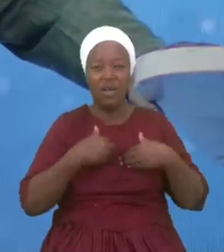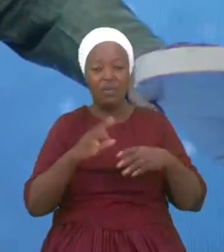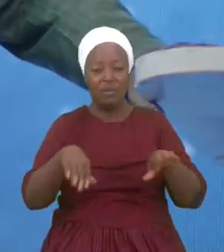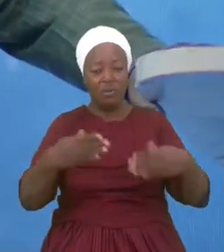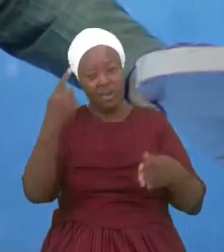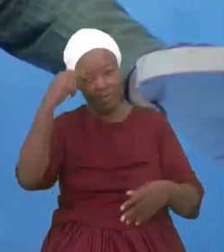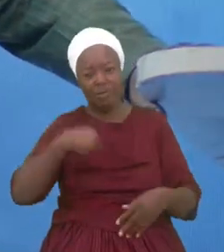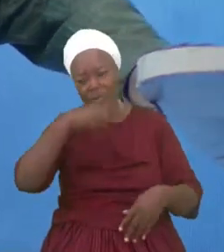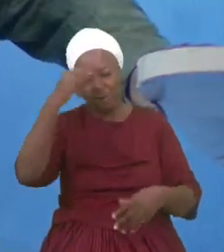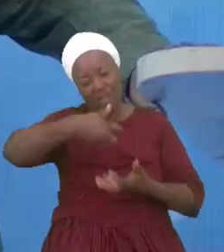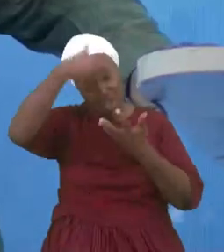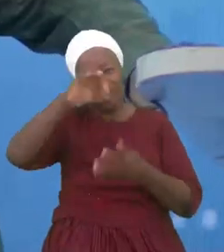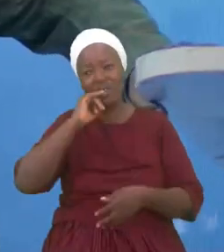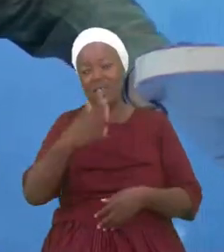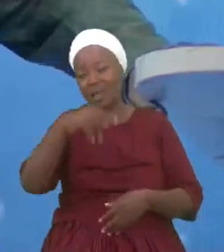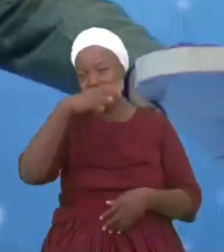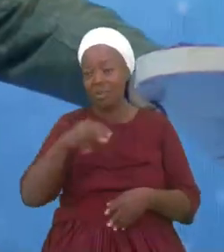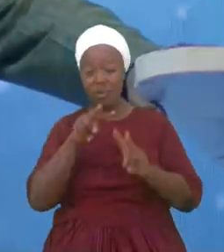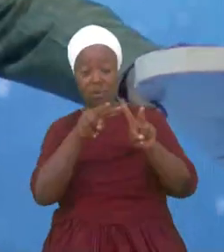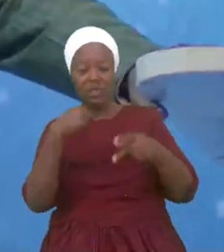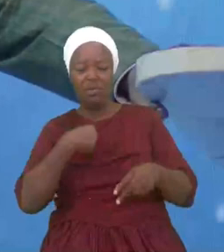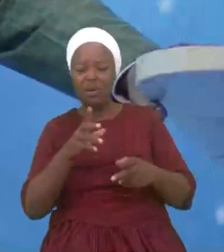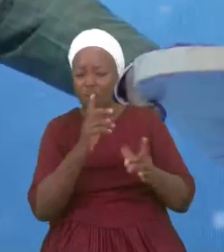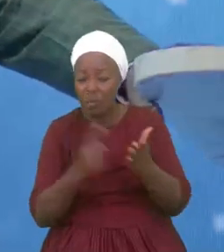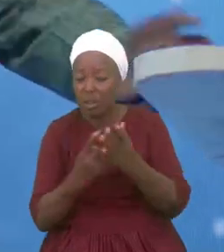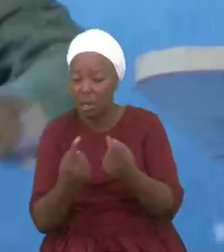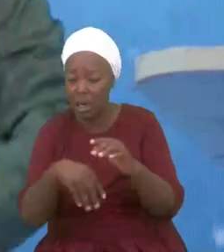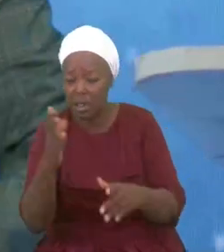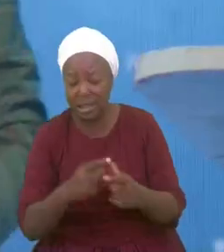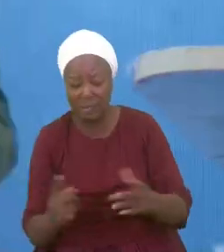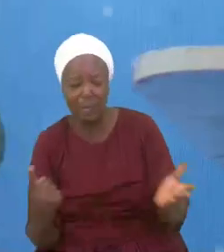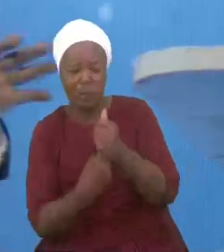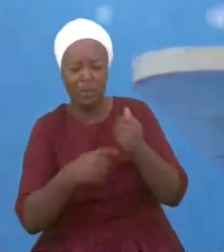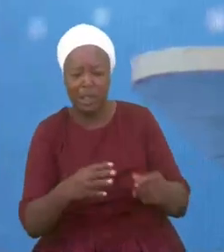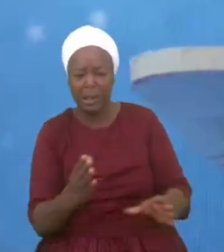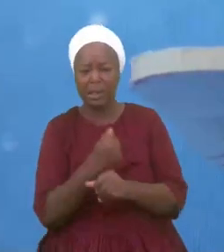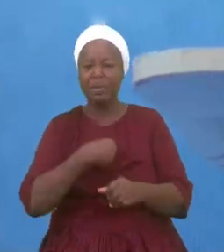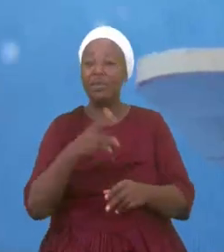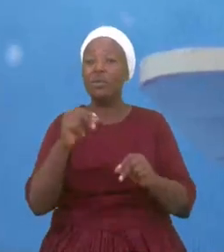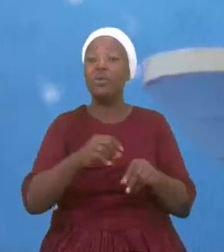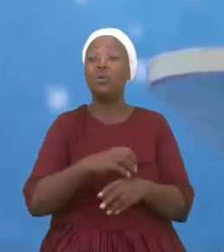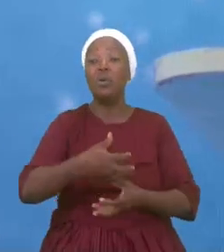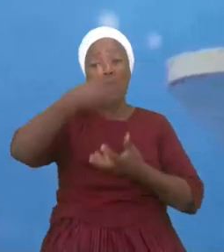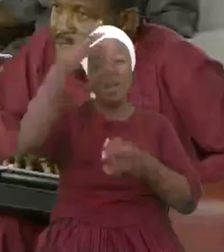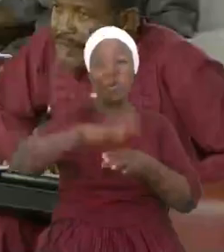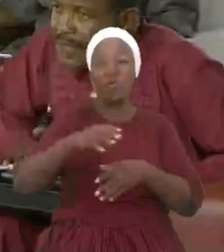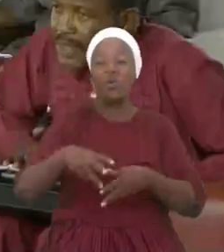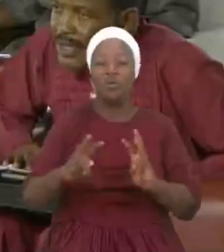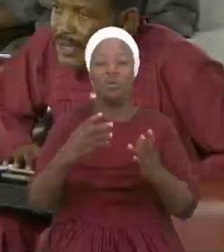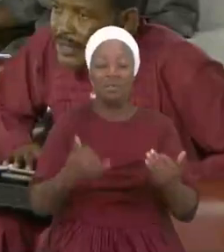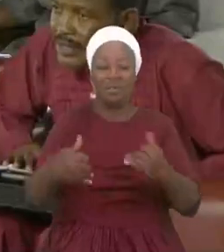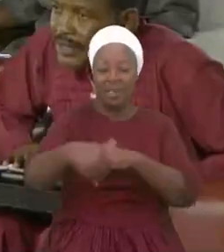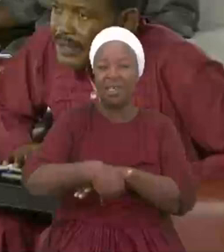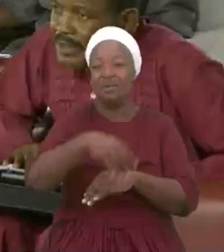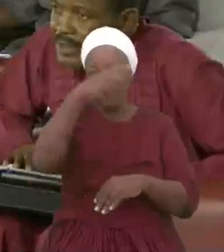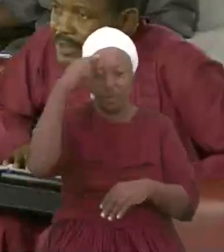obtenir ce le Seigneur m'a pourvu parce qu'il a un lion là bas et le lion me regarde dès que je me déplace il va bonus sur moi